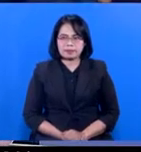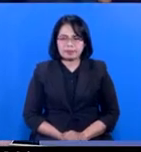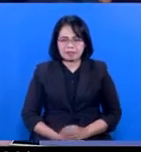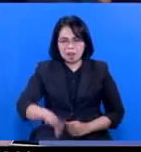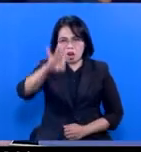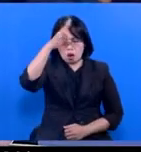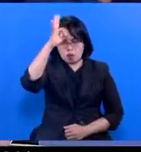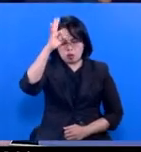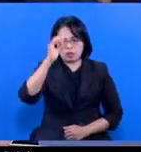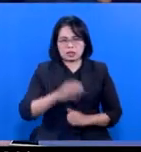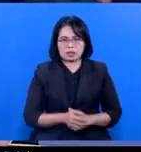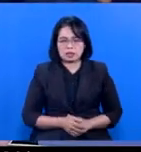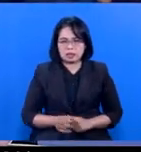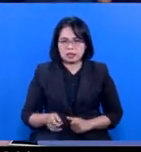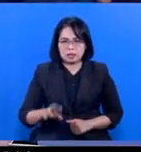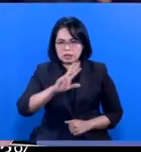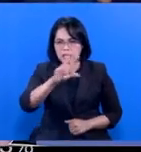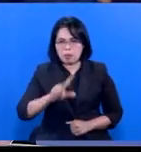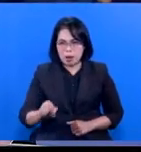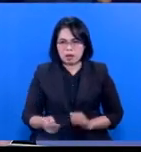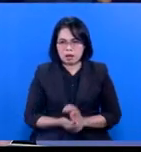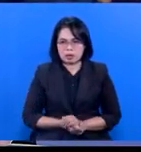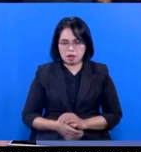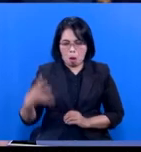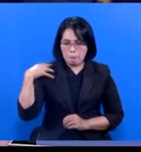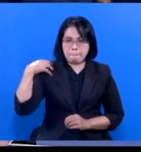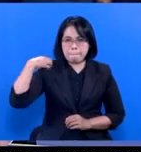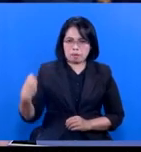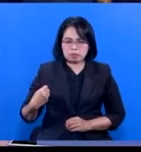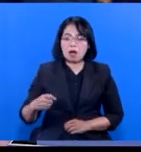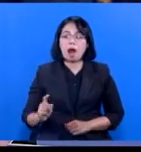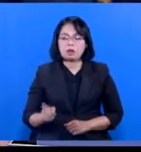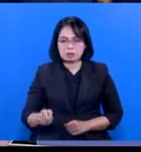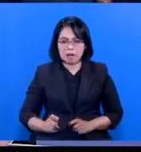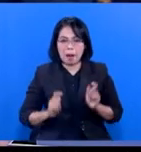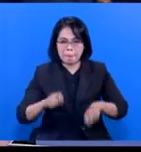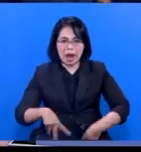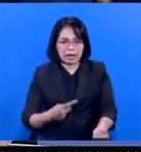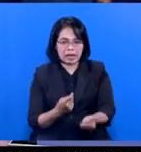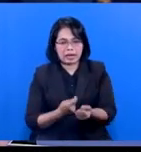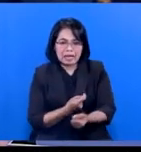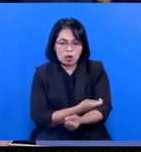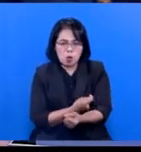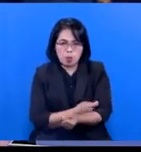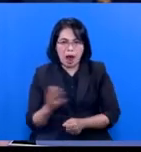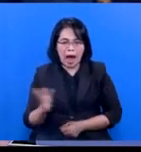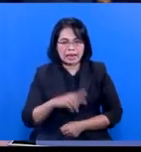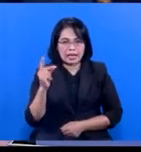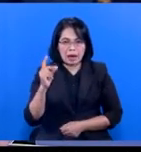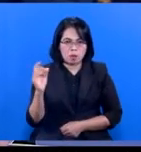Polda Jawa Barat mencopot jabatan Kapolsek Astana Anyar usai terbukti menyalahgunakan narkoba pada Rabu malam. Selain